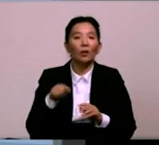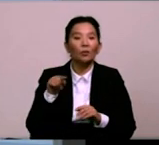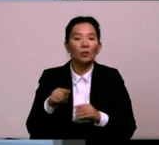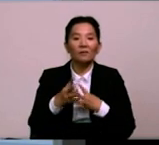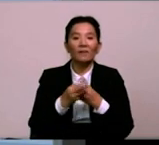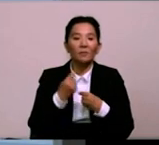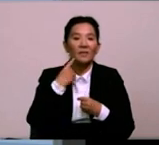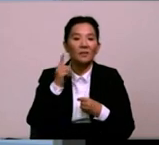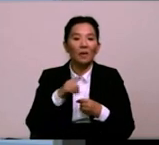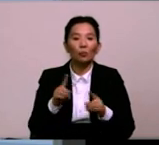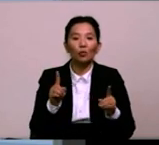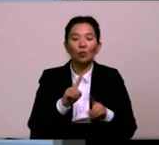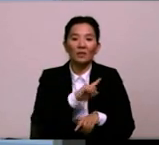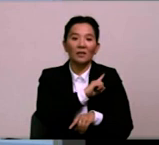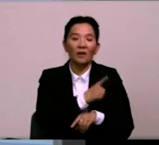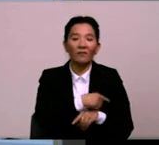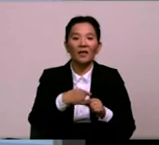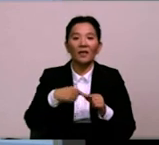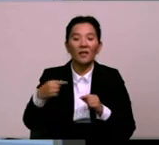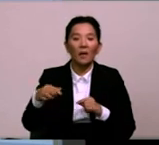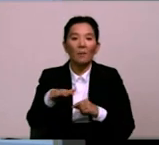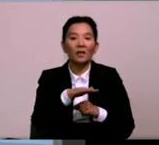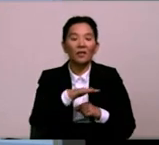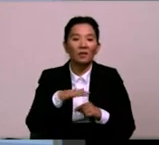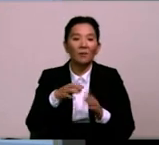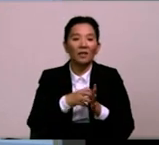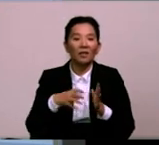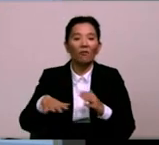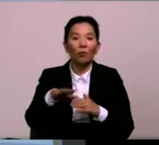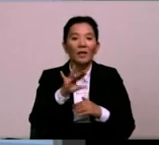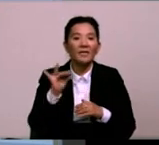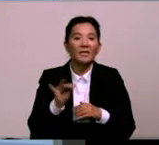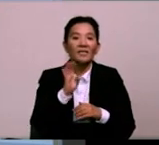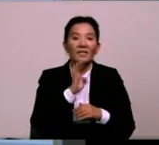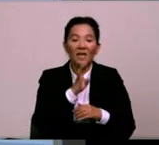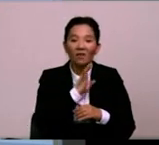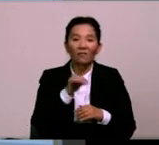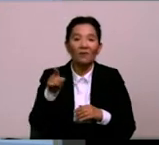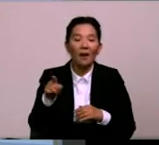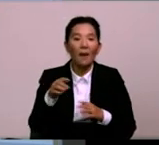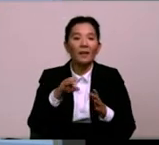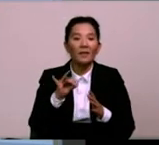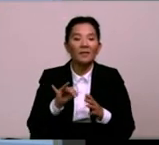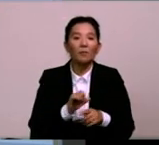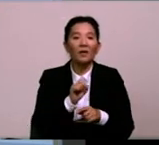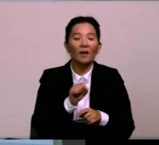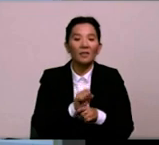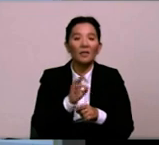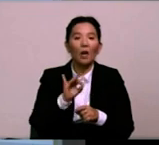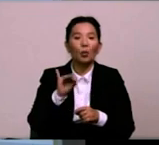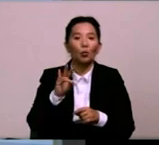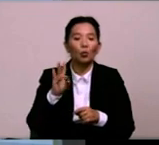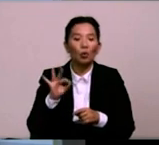с вами знаем, что силовые линии магнитного поля исходят из северного конца магнитной стрелки и замыкаются на южном